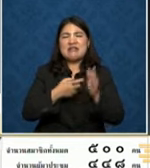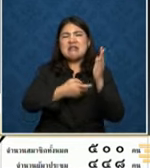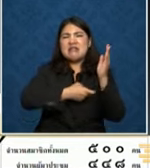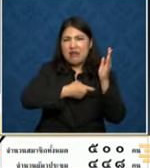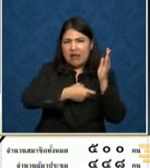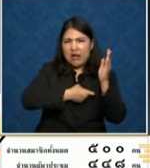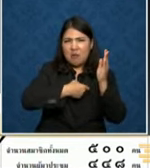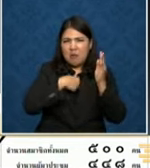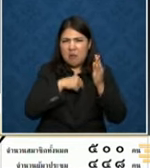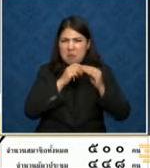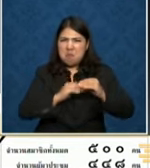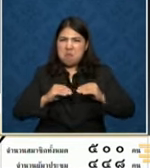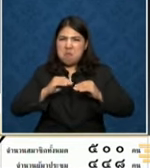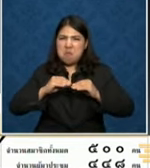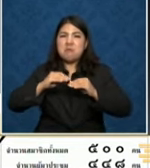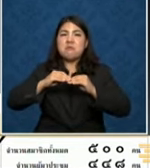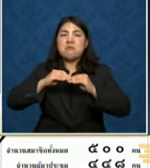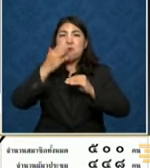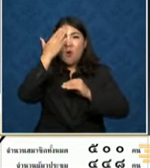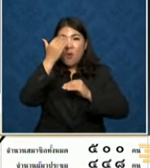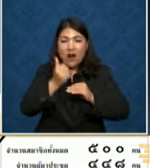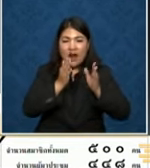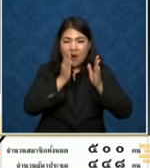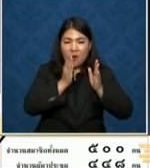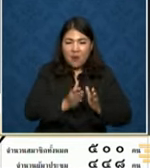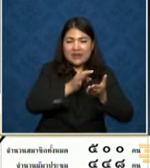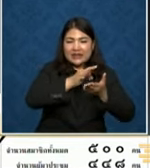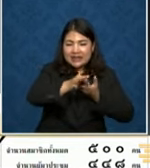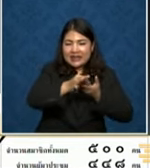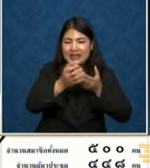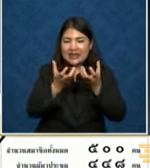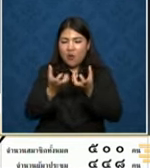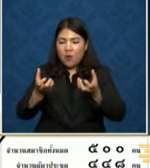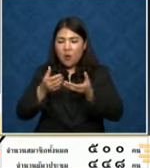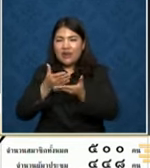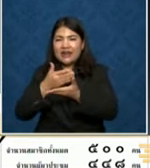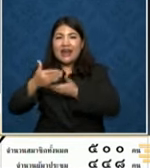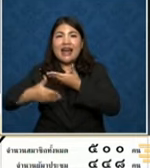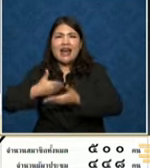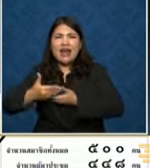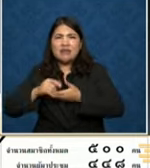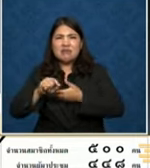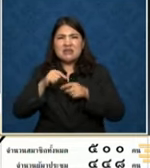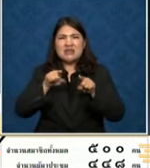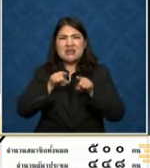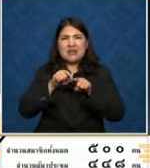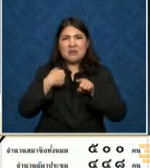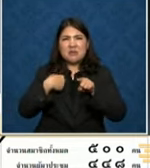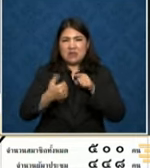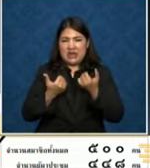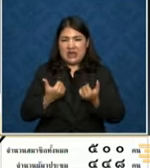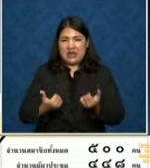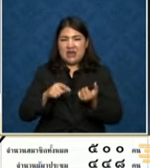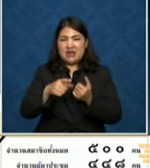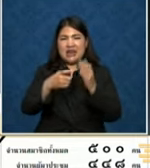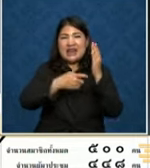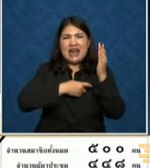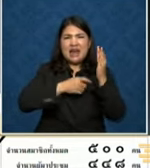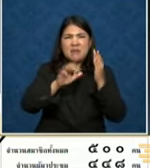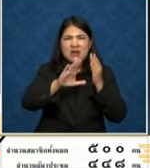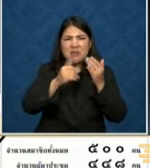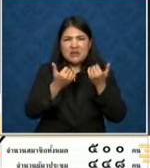คาดีสูงขึ้นเพราะว่าดีมานด์และซัพพลายก็คือผลผลิตมันไม่ใช่ฤดูการกรีดยางฤดูการ